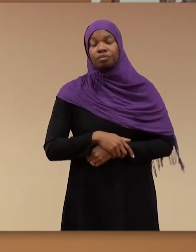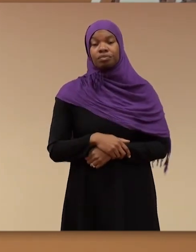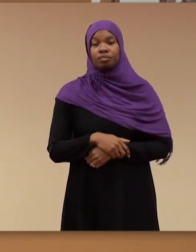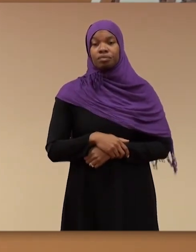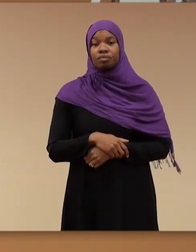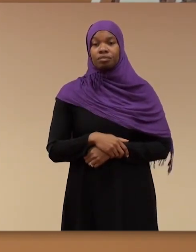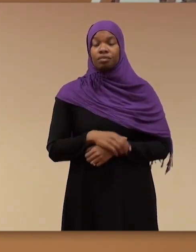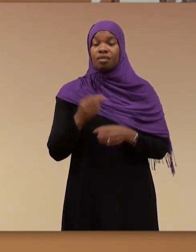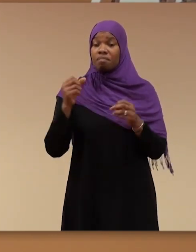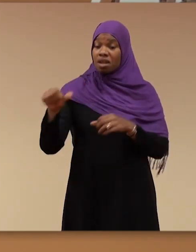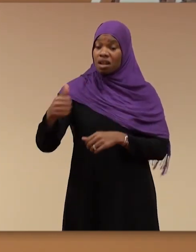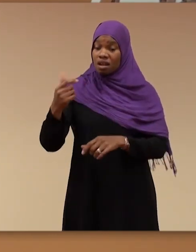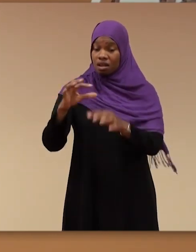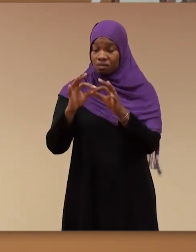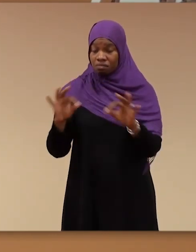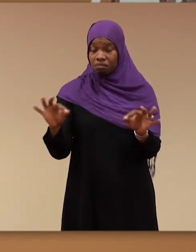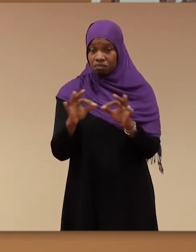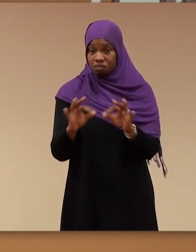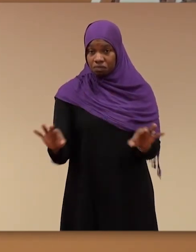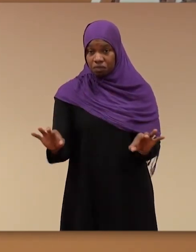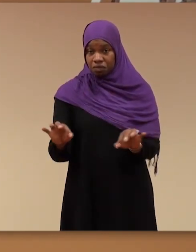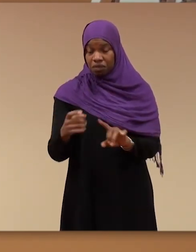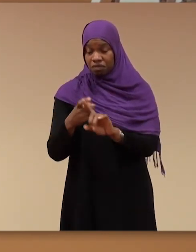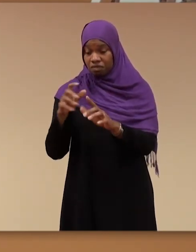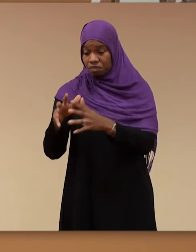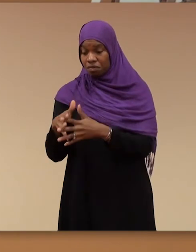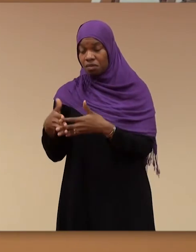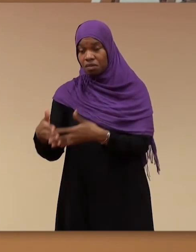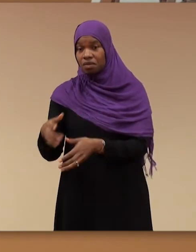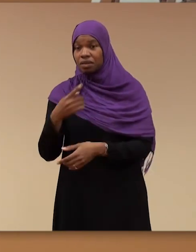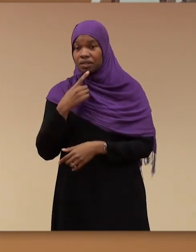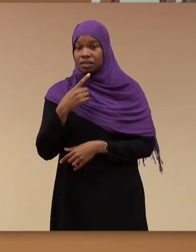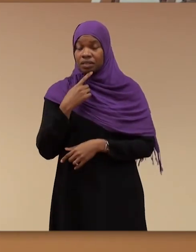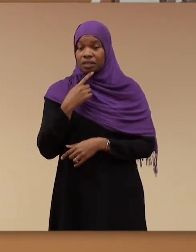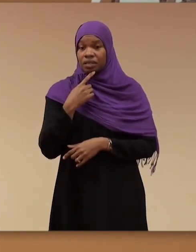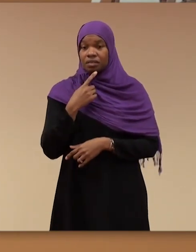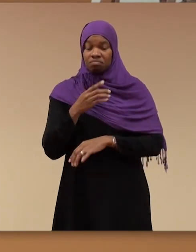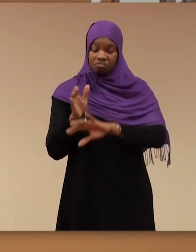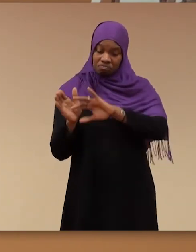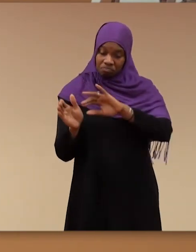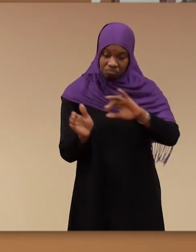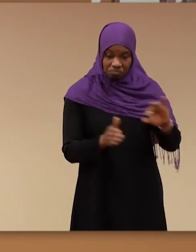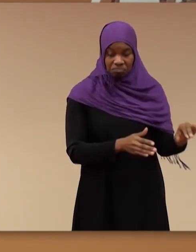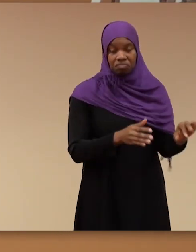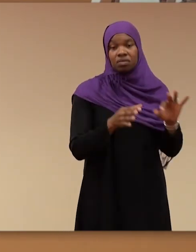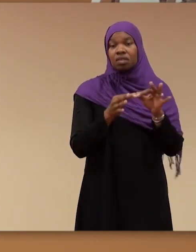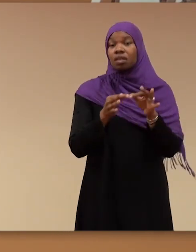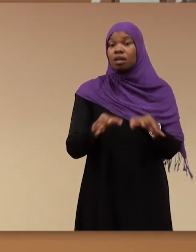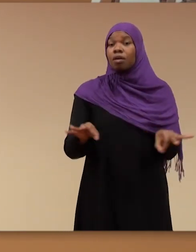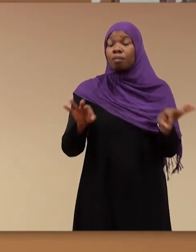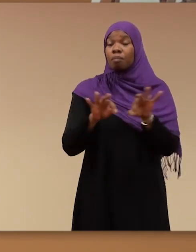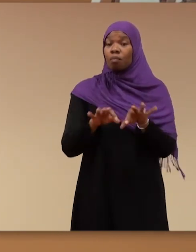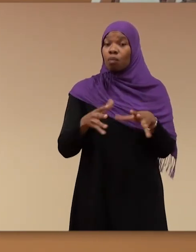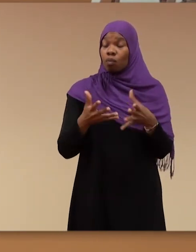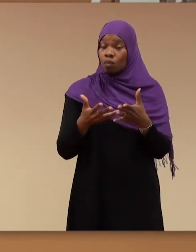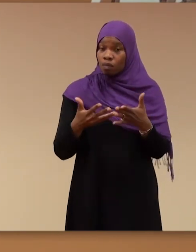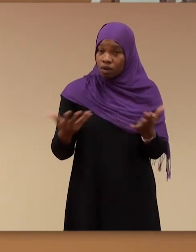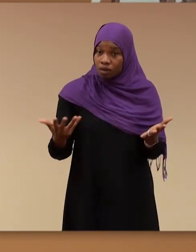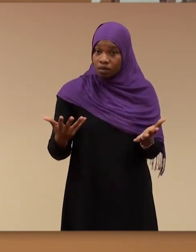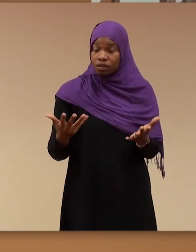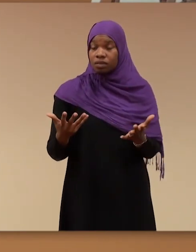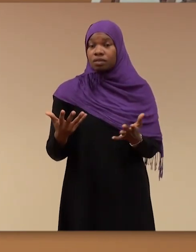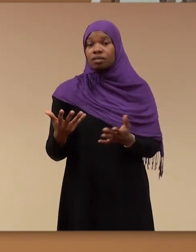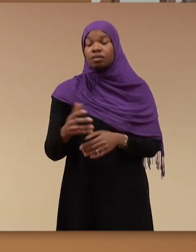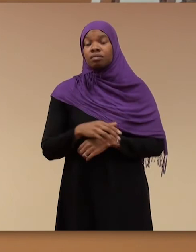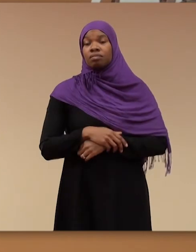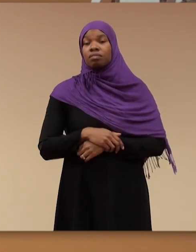ayahs tell you that this is not important. What's important is فَاسْتَبِقُوا